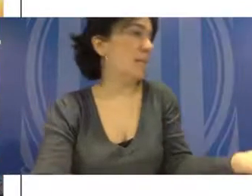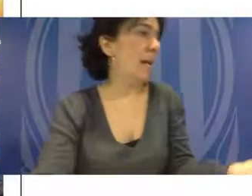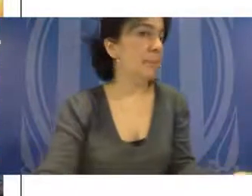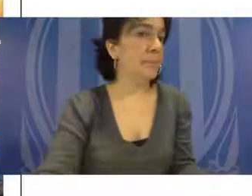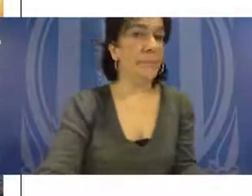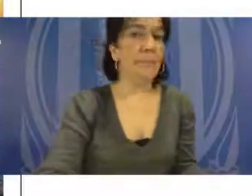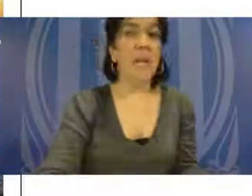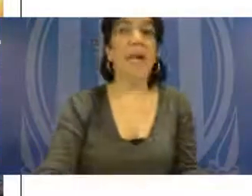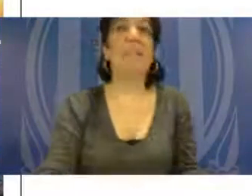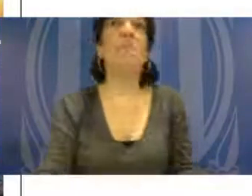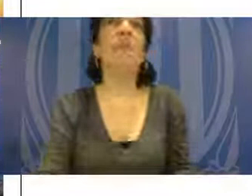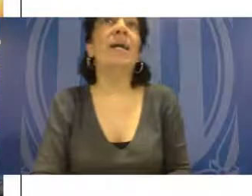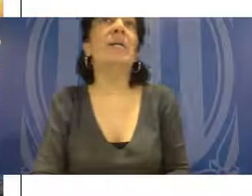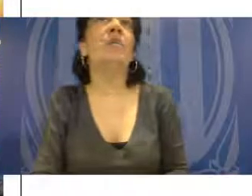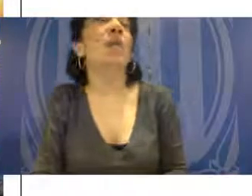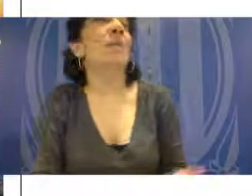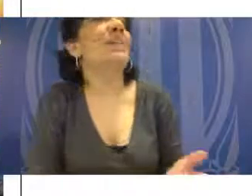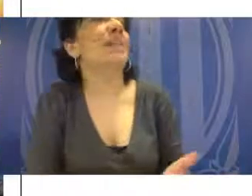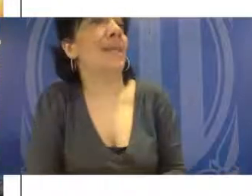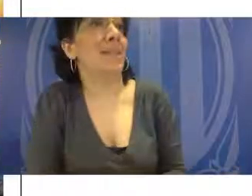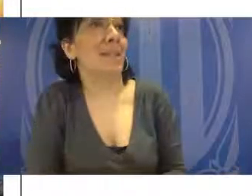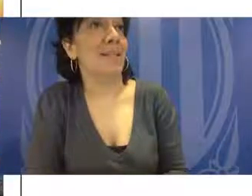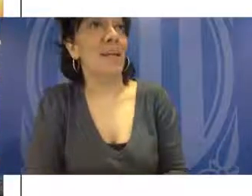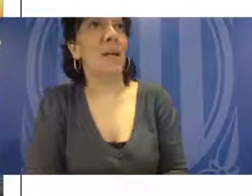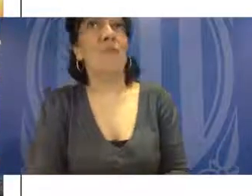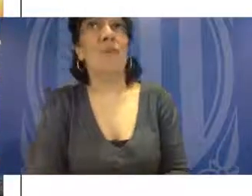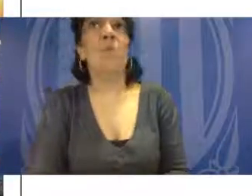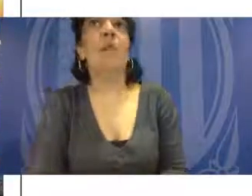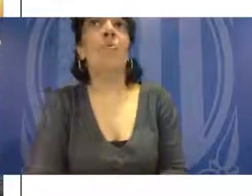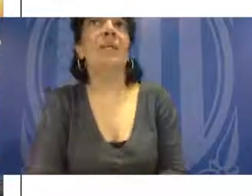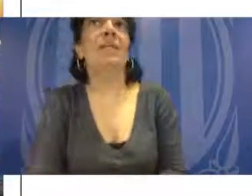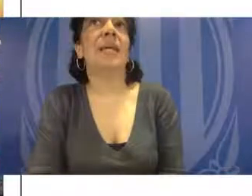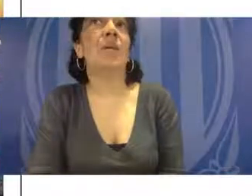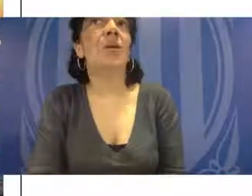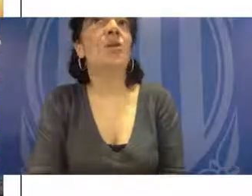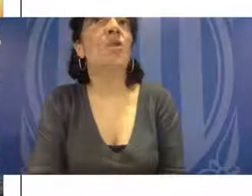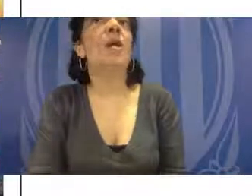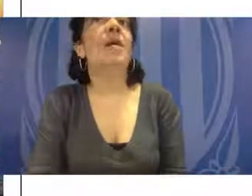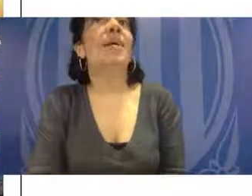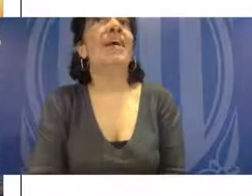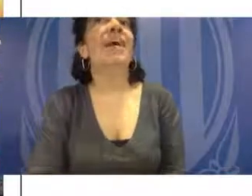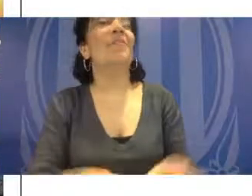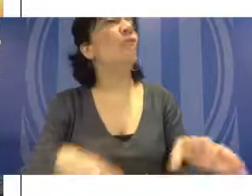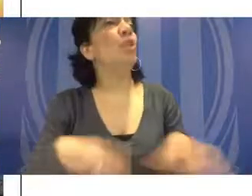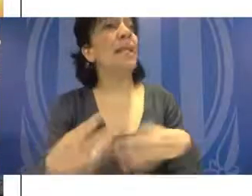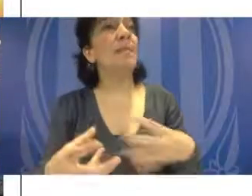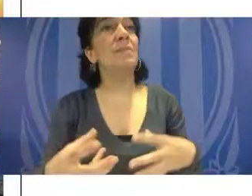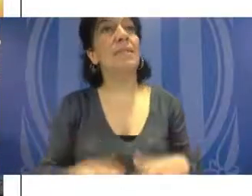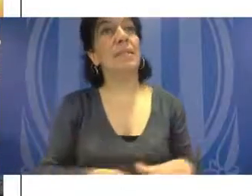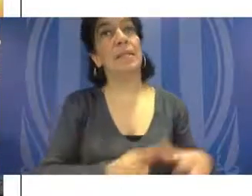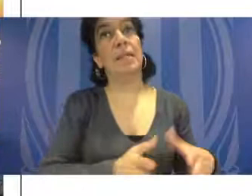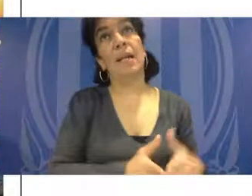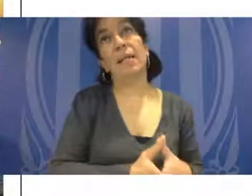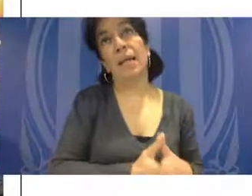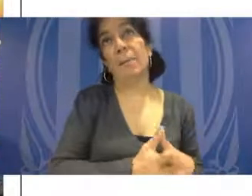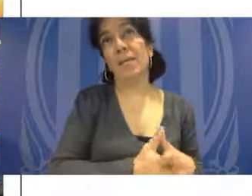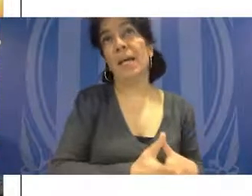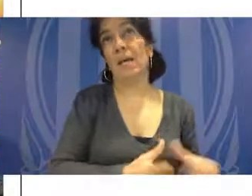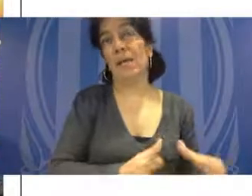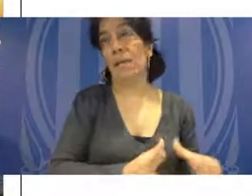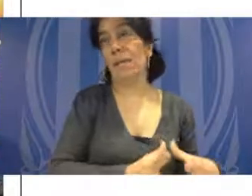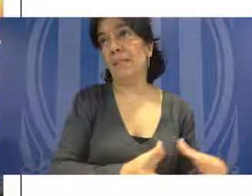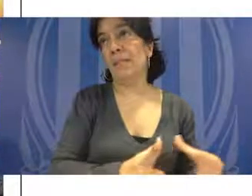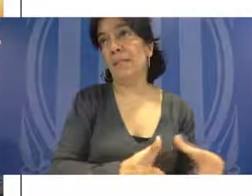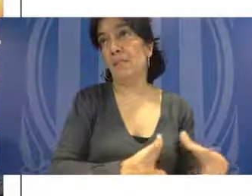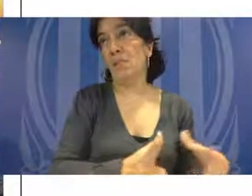més gran. Els dimarts donem les gràcies, fem un àlbum de seguidors i agafem totes les imatges que s'han anat enviant